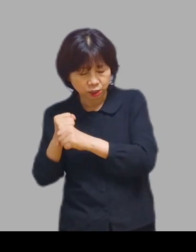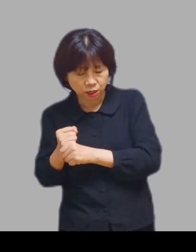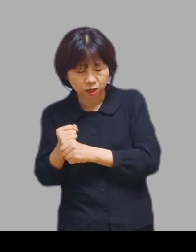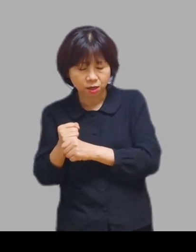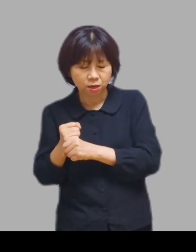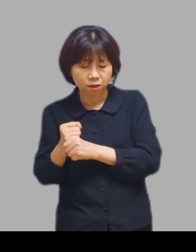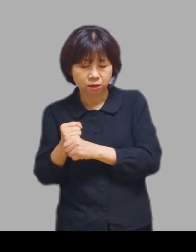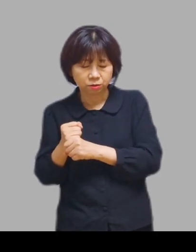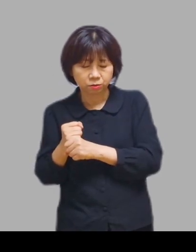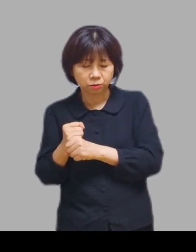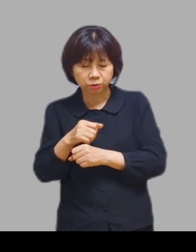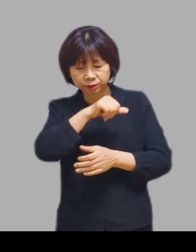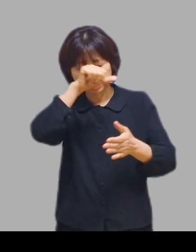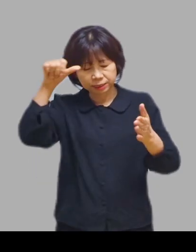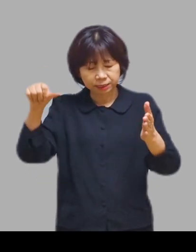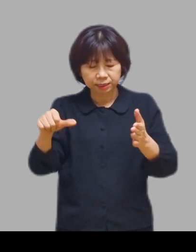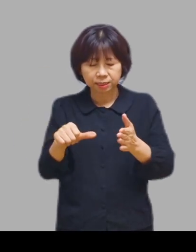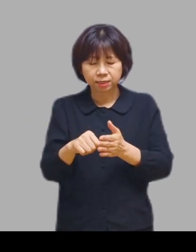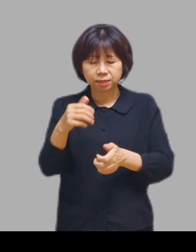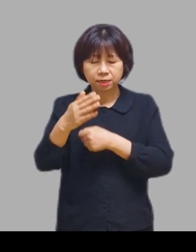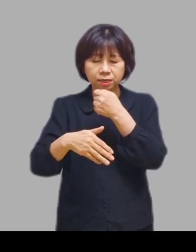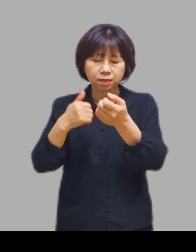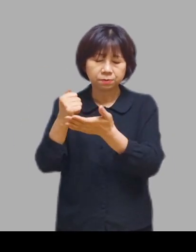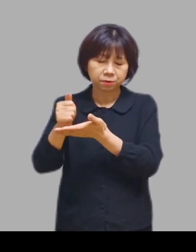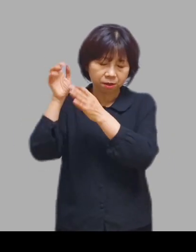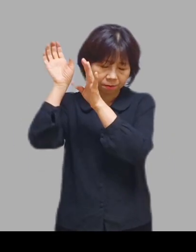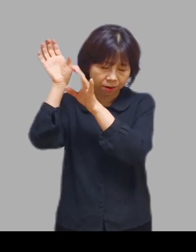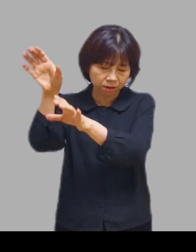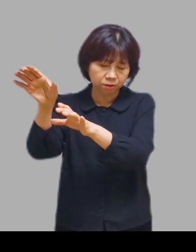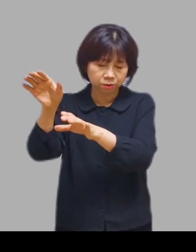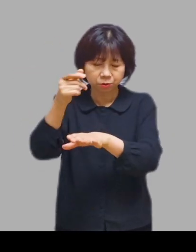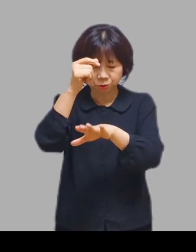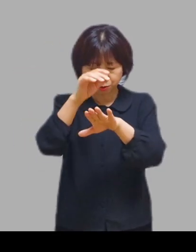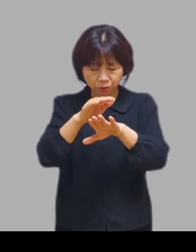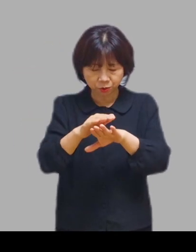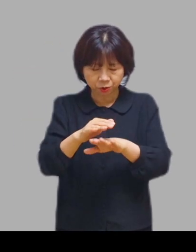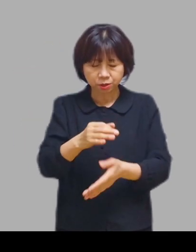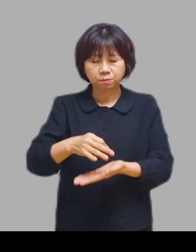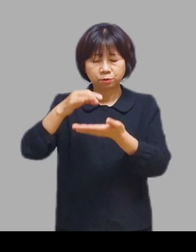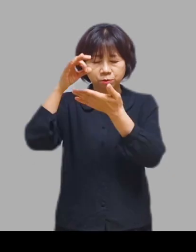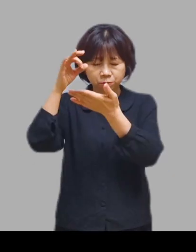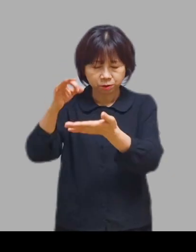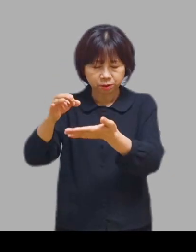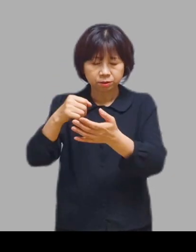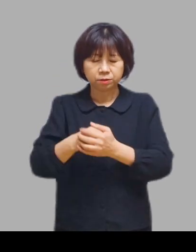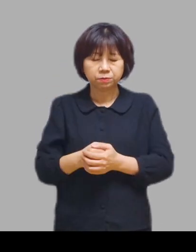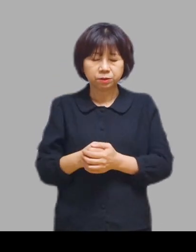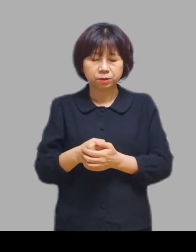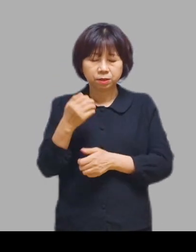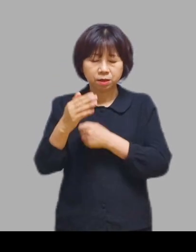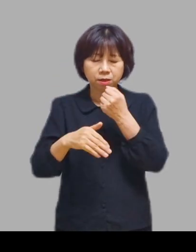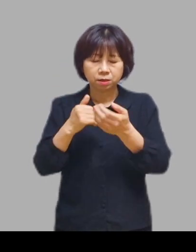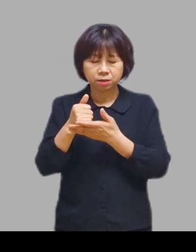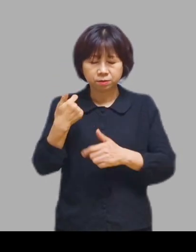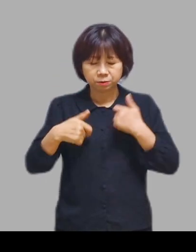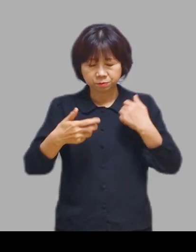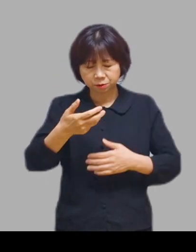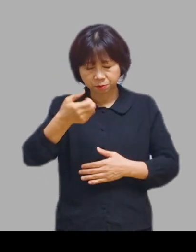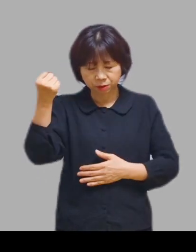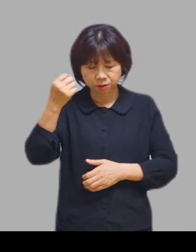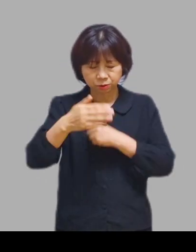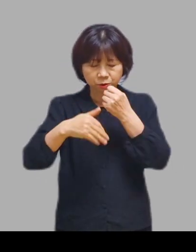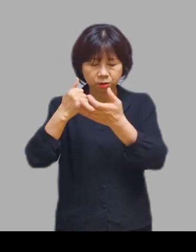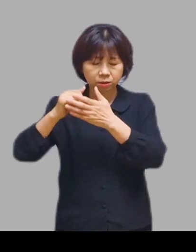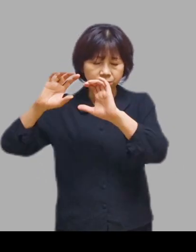우리 인생 전체를 하나님께 맡기고 예물을 올려드리오니 하나님이 받아주시고 하나님의